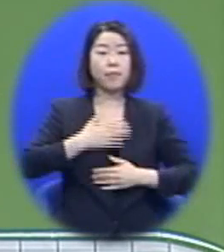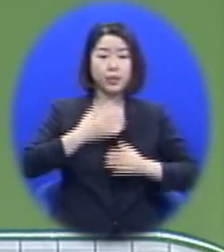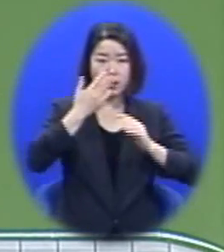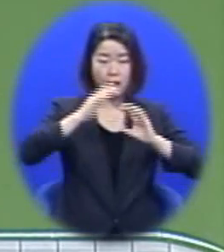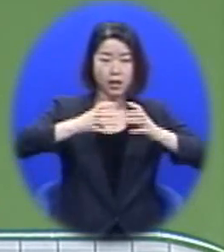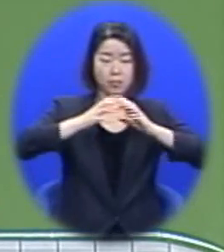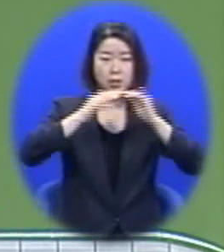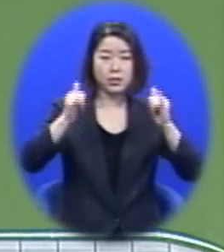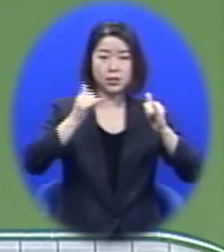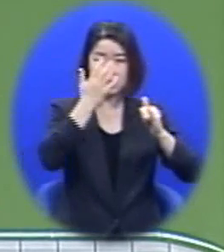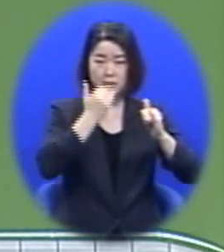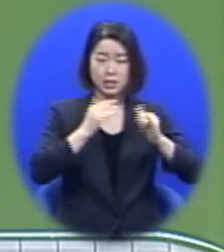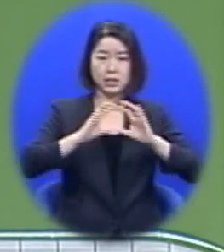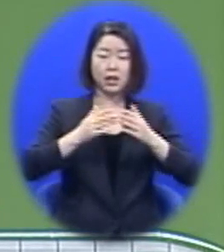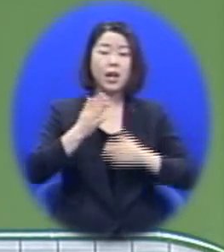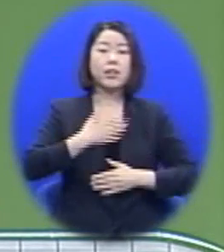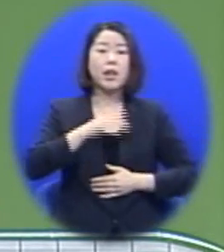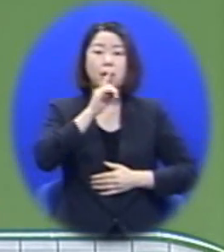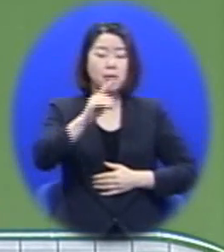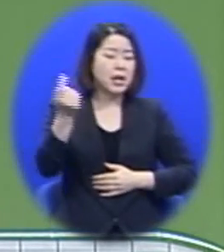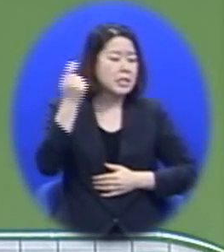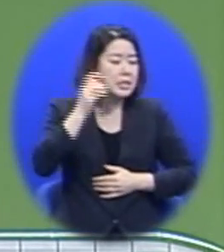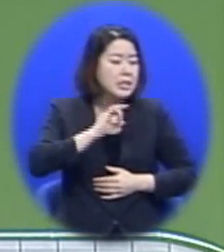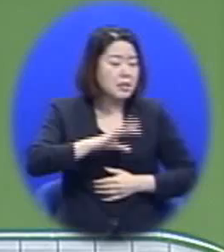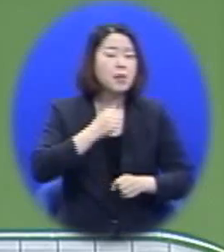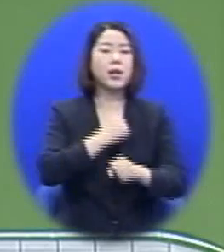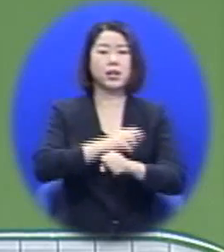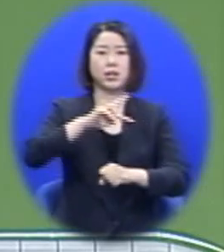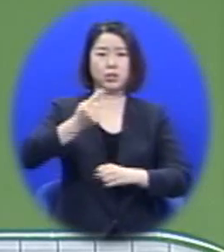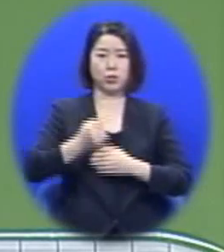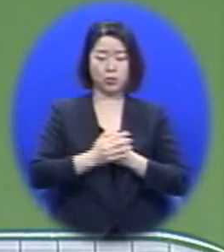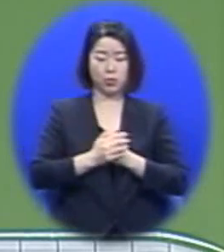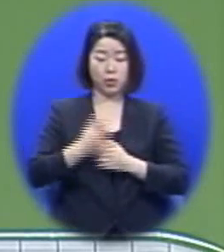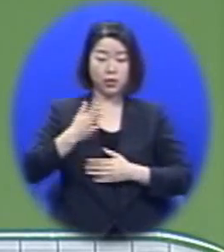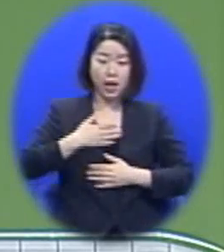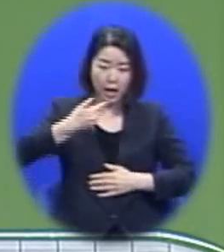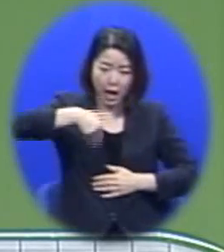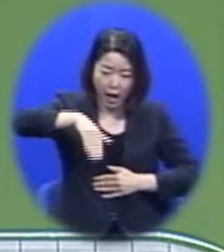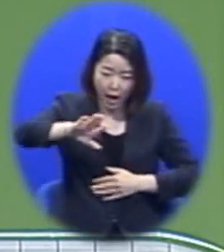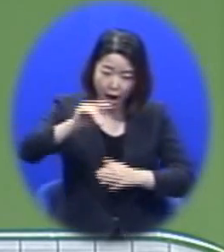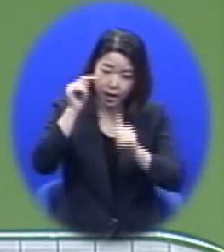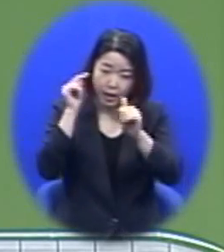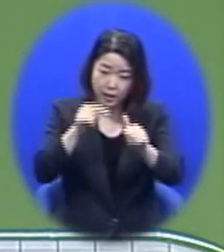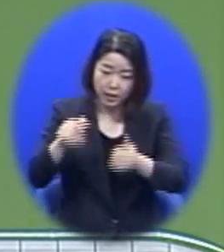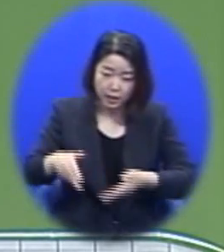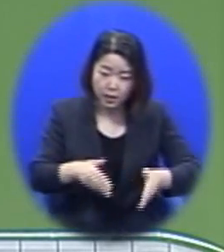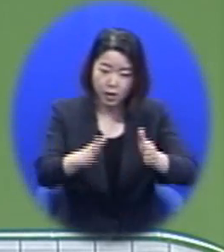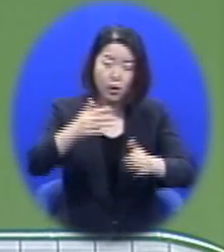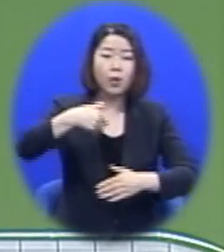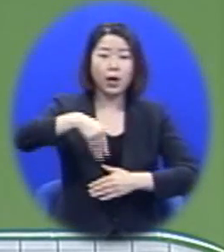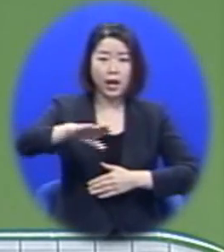이스라엘이 내 말을 듣기만 했어도 내가 가라는 길로 가기만 했어도